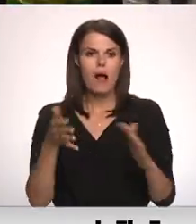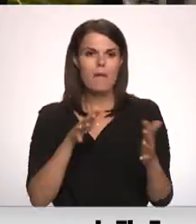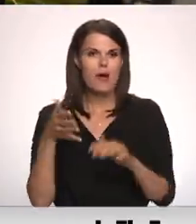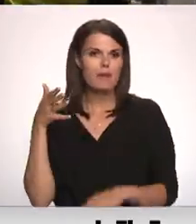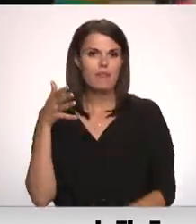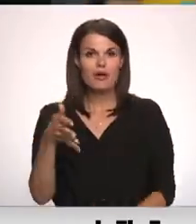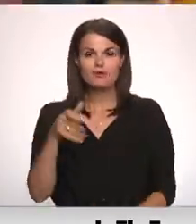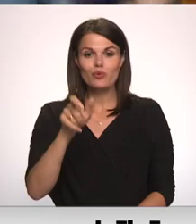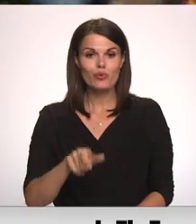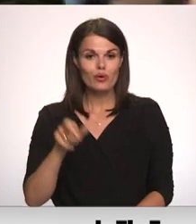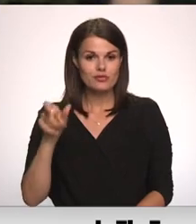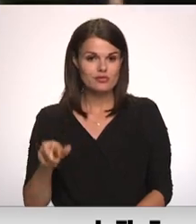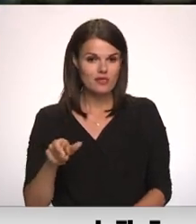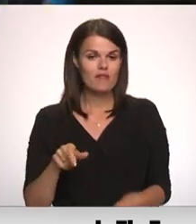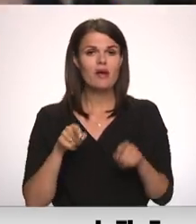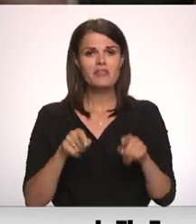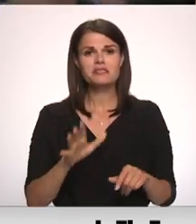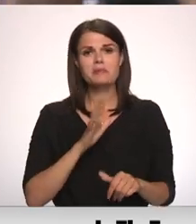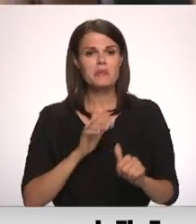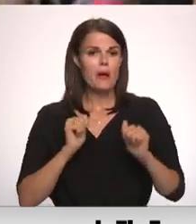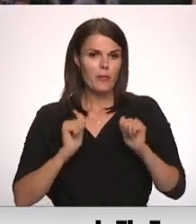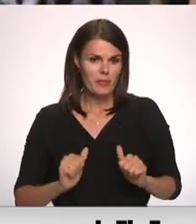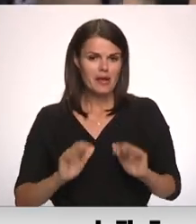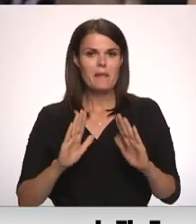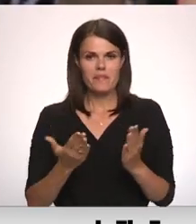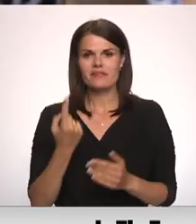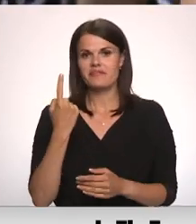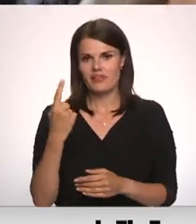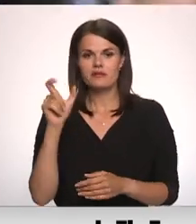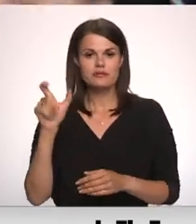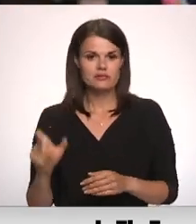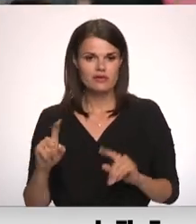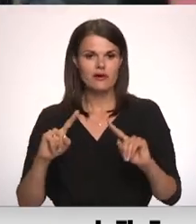5000 cilvēku. Tas aizvadīts mierīgi, tomēr viena persona